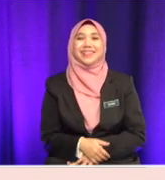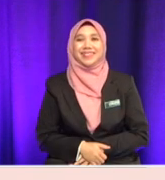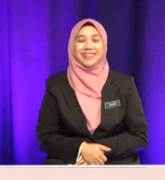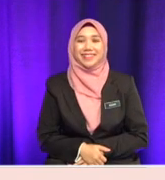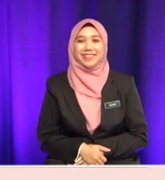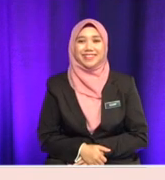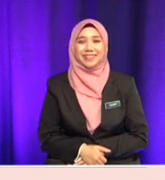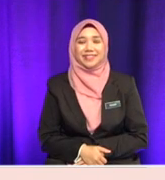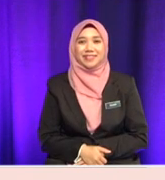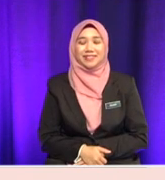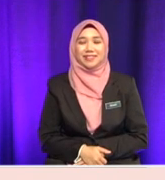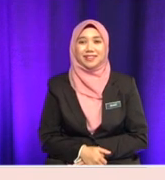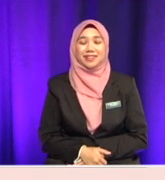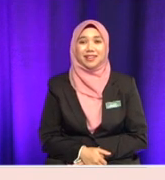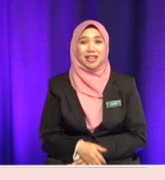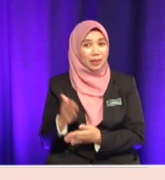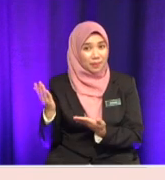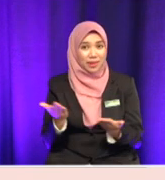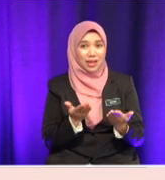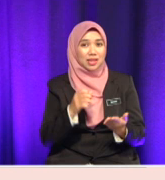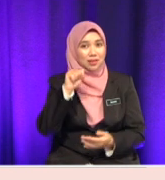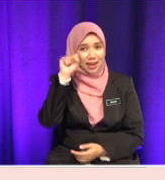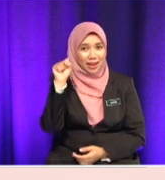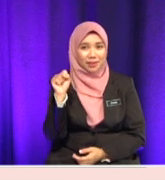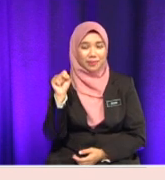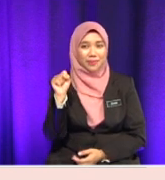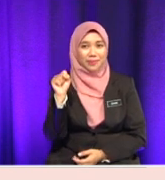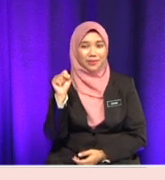soalnya kepada kumpulan udang galah